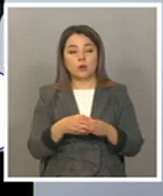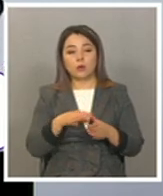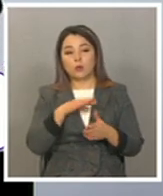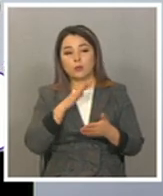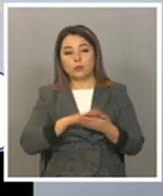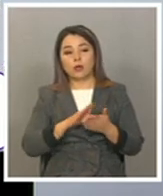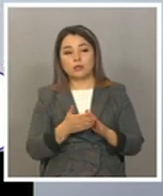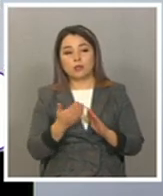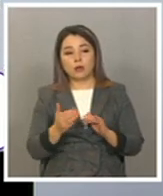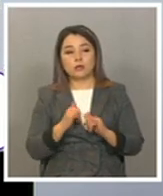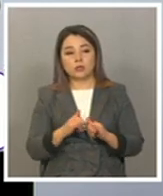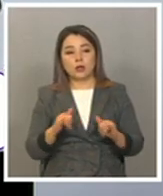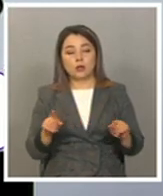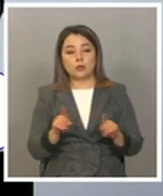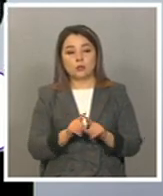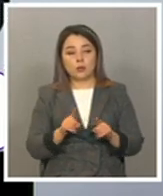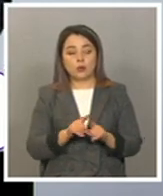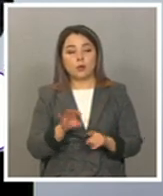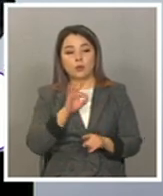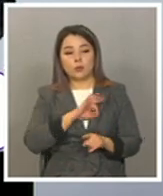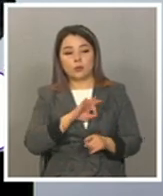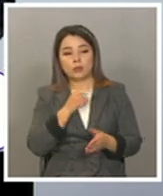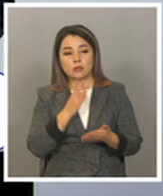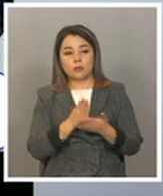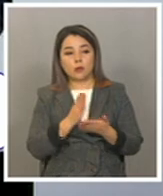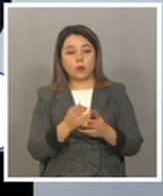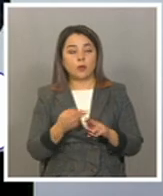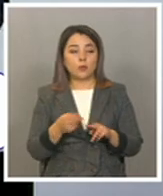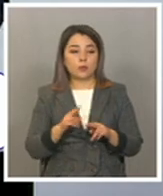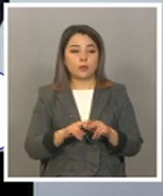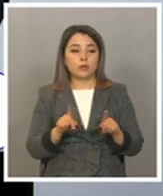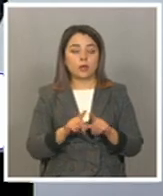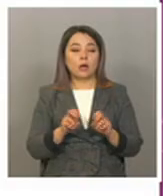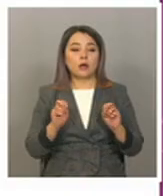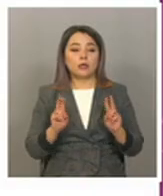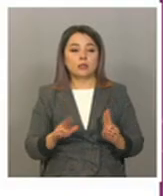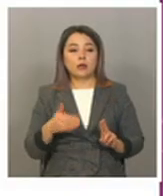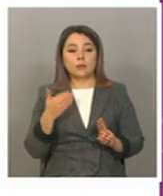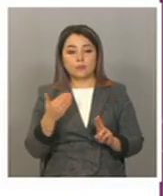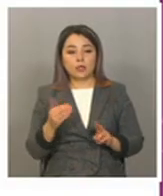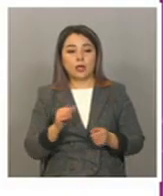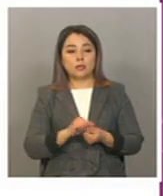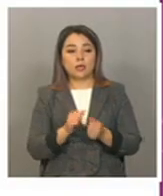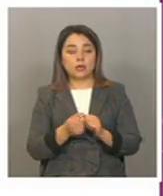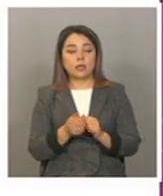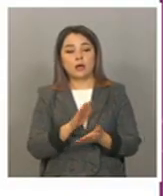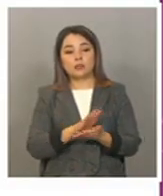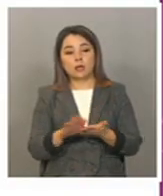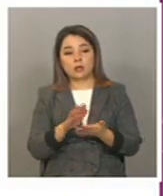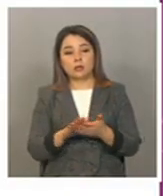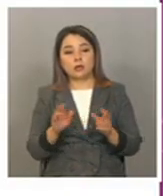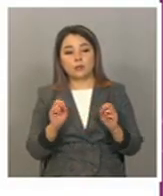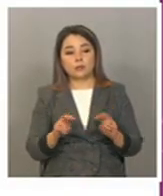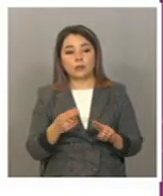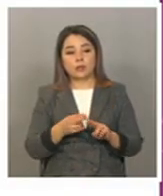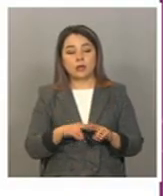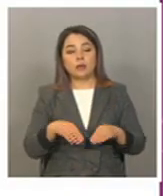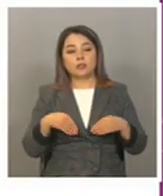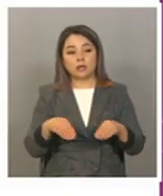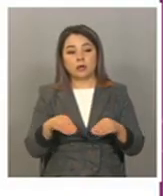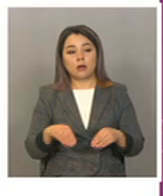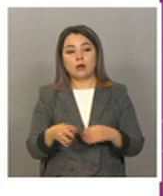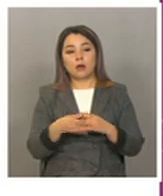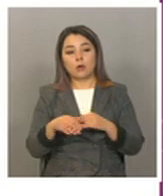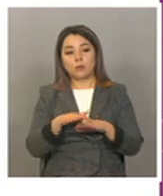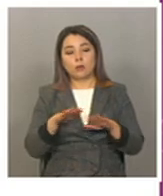жағдайларда жайылымдық жерлерге қолданылады және сонымен бірге оларды арнайы тастардан тазарту арқылы егіншілік аумаққа аз